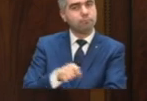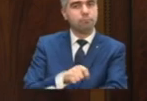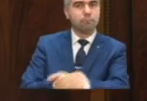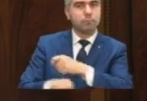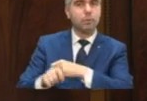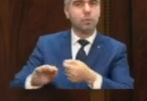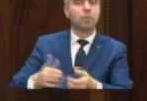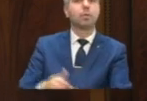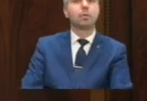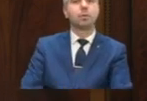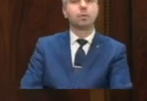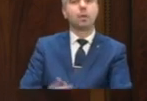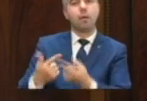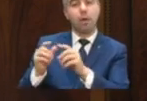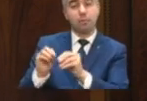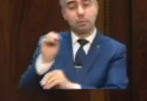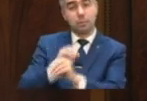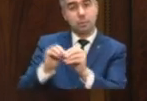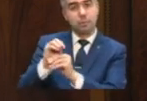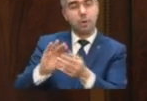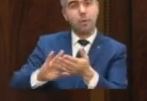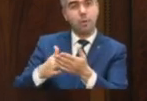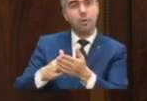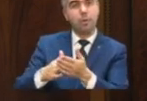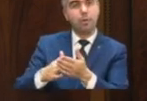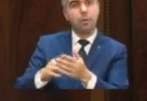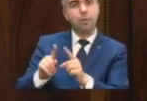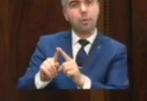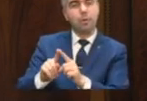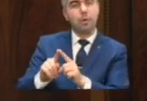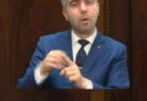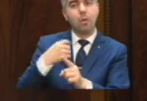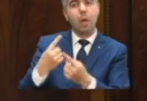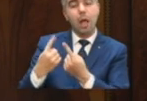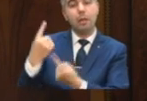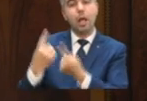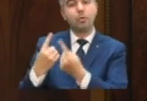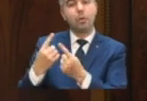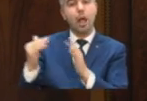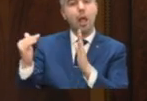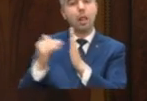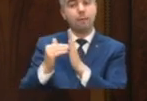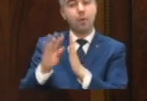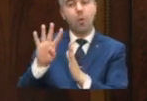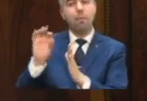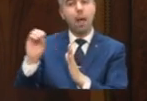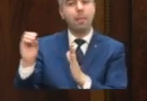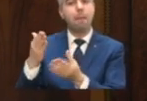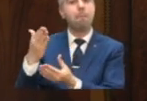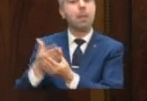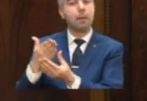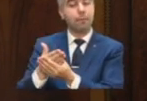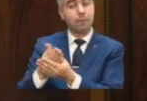قمنا بالانجاز ديالو من خلال الدراسات اللي قمنا بها في الوكالات الحضاريه راه 11400 دوسيره ما سهلاش ما